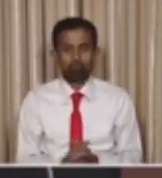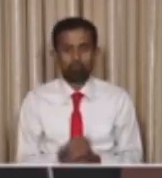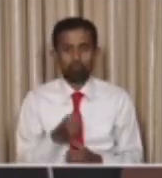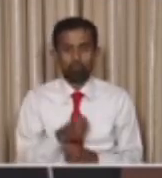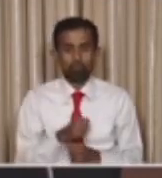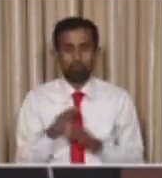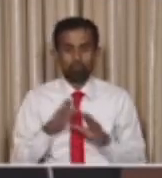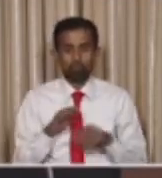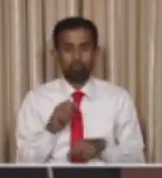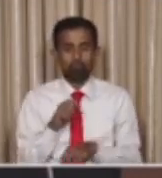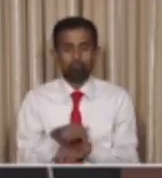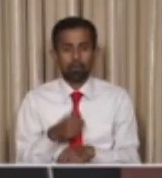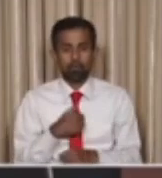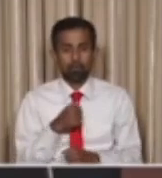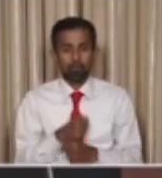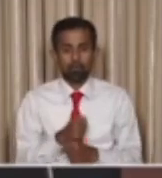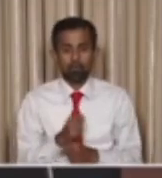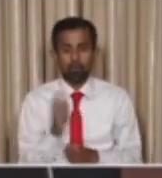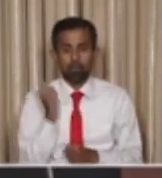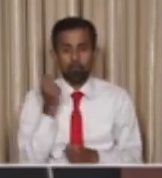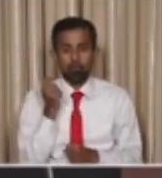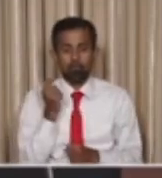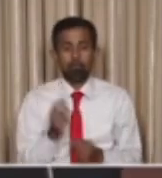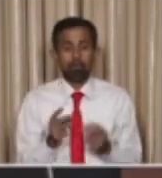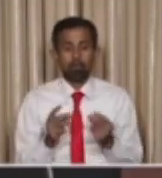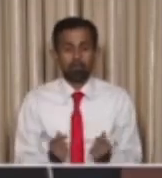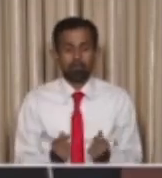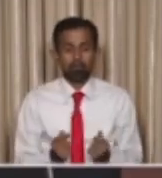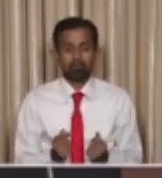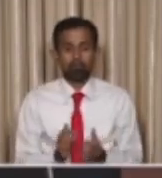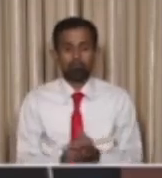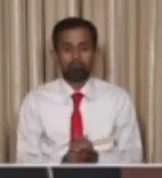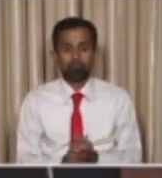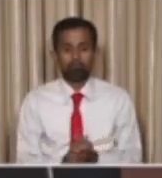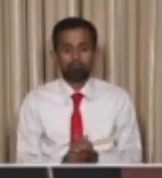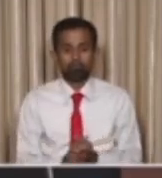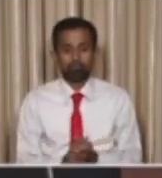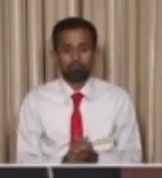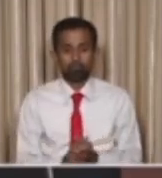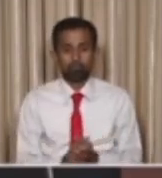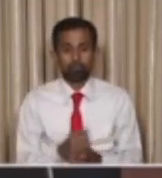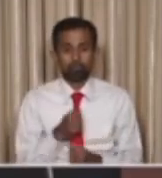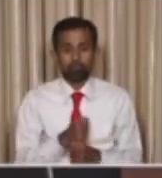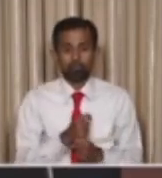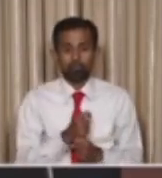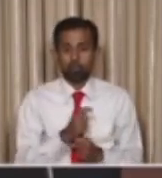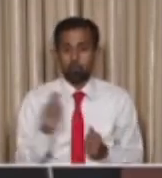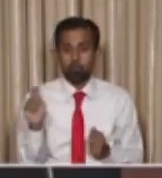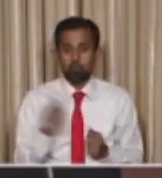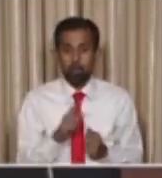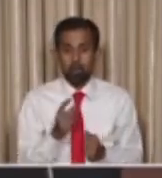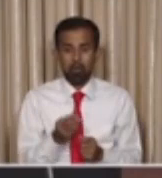යහපාලන ආණ්ඩුව කාලේ අපේ ආණ්ඩුව බලයට පත් උනා විතරයි අපි රාජ්‍ය ආදායම වැඩි කරගන්න